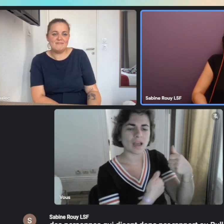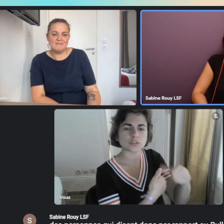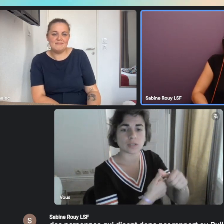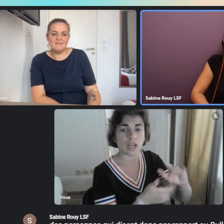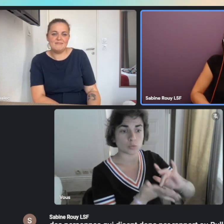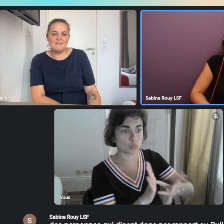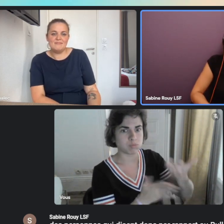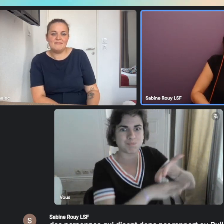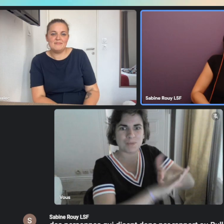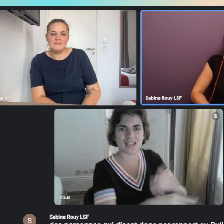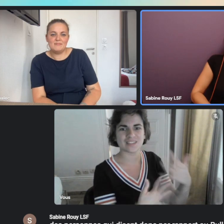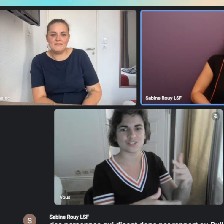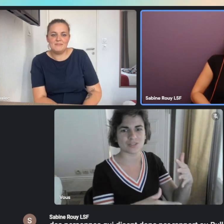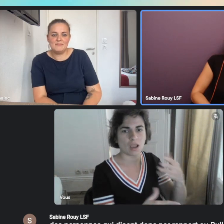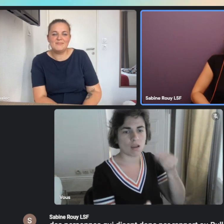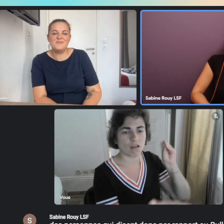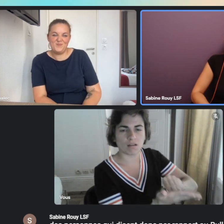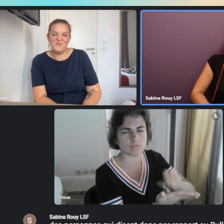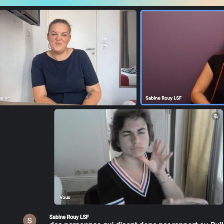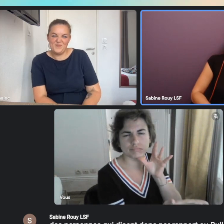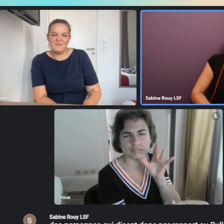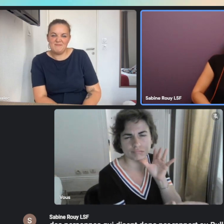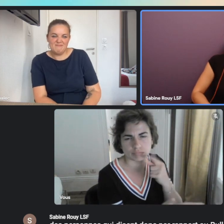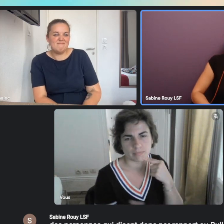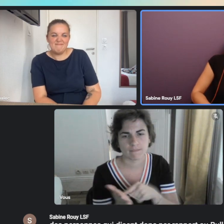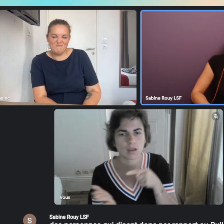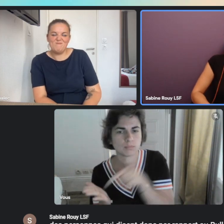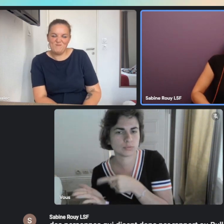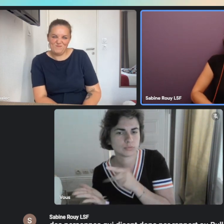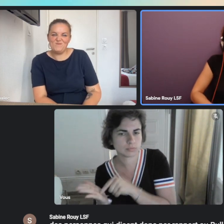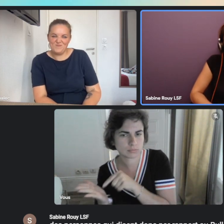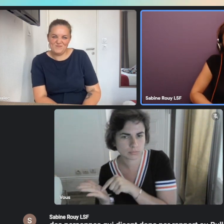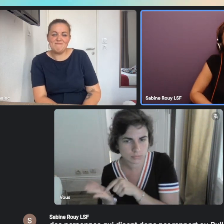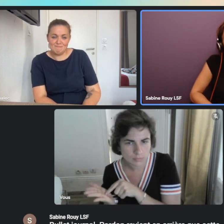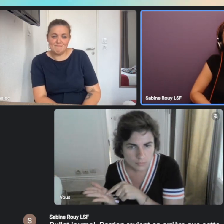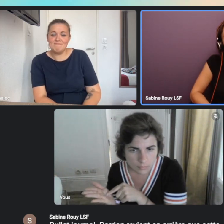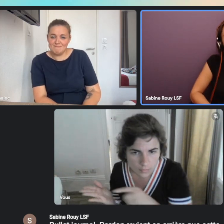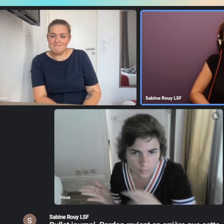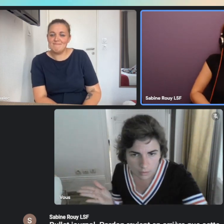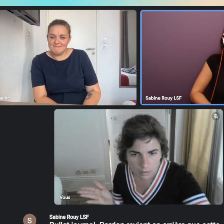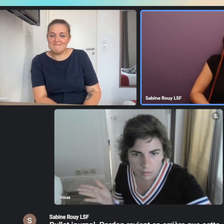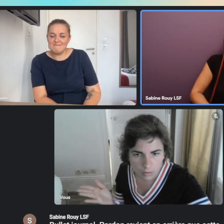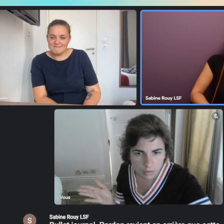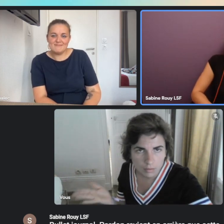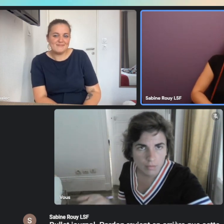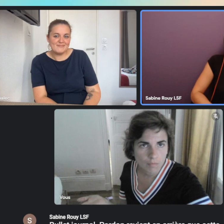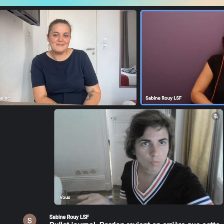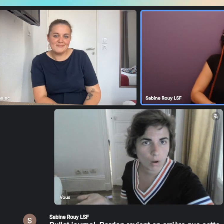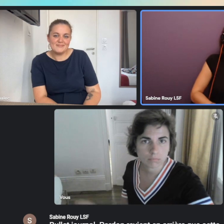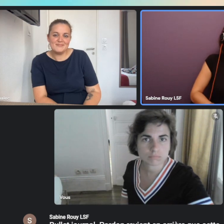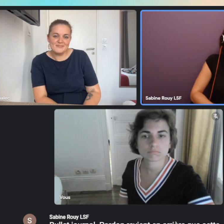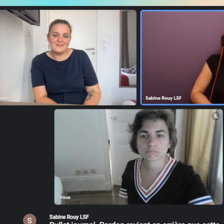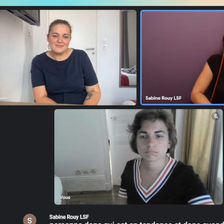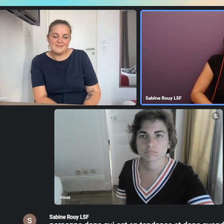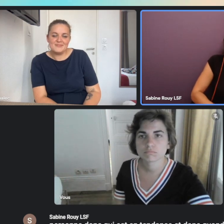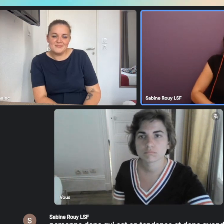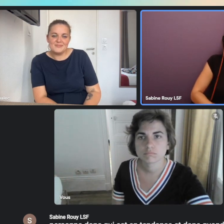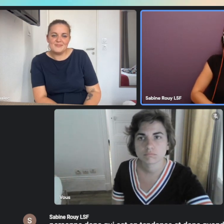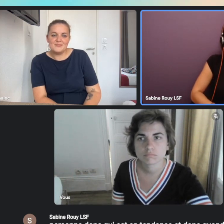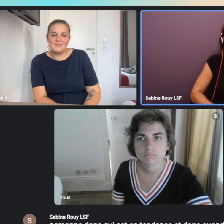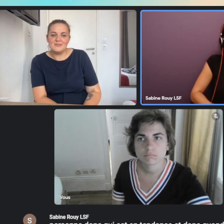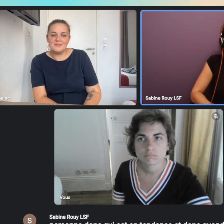Donc que le dessin justement, par exemple, quand c'est des choses, fixes, un agenda fixe, elle aimait pas trop, elle préférait